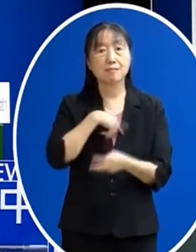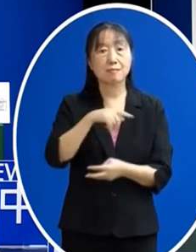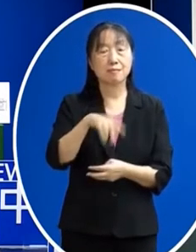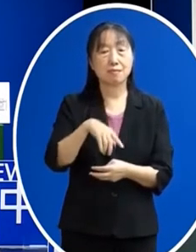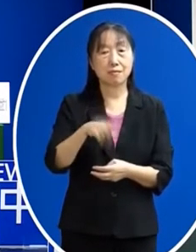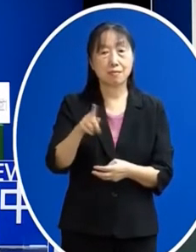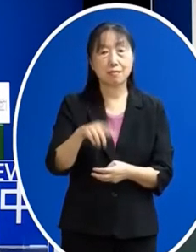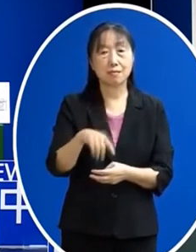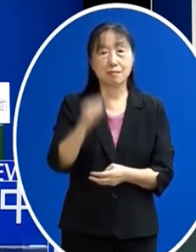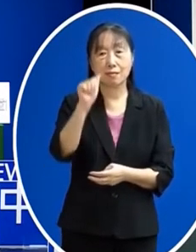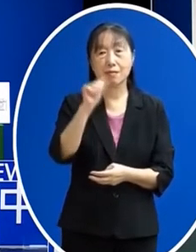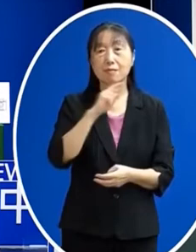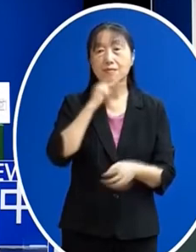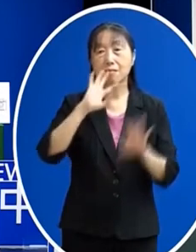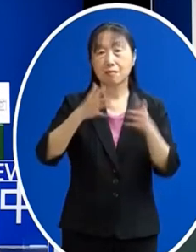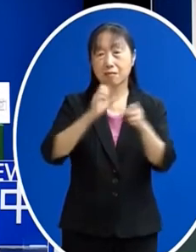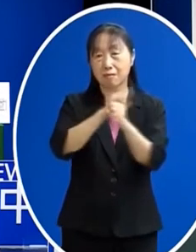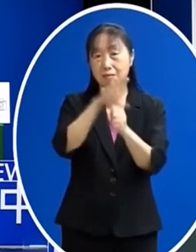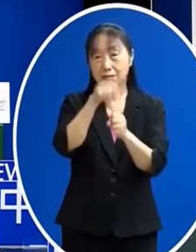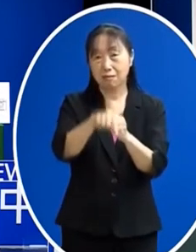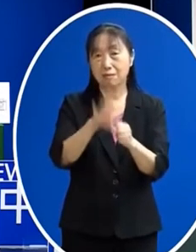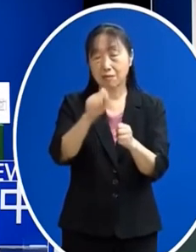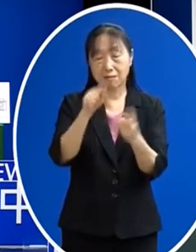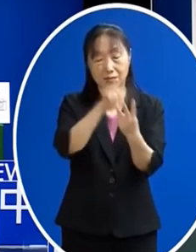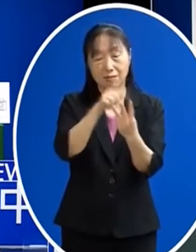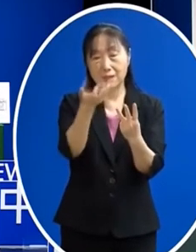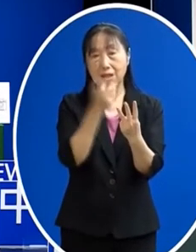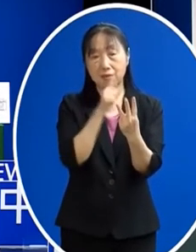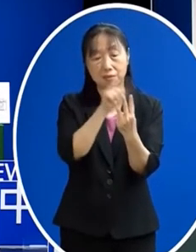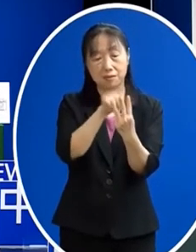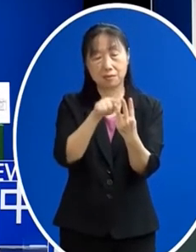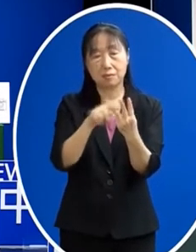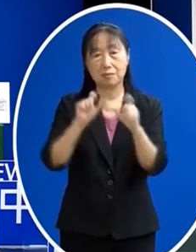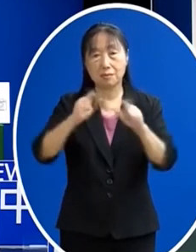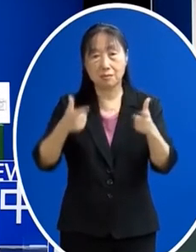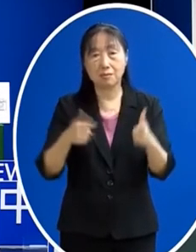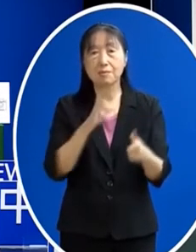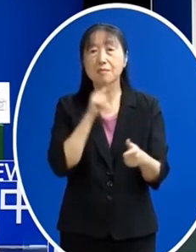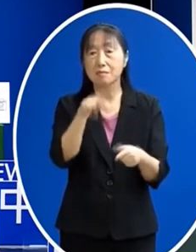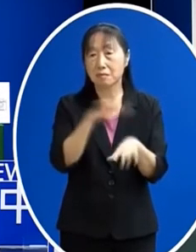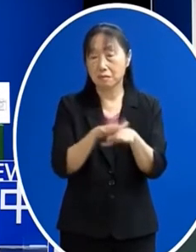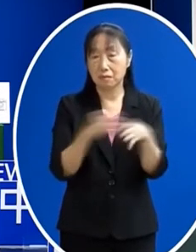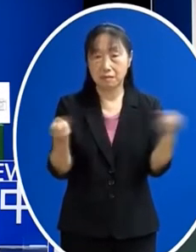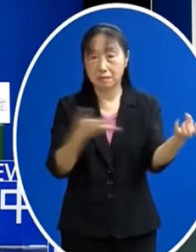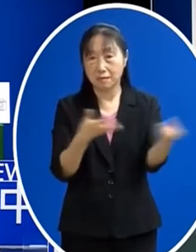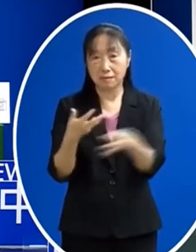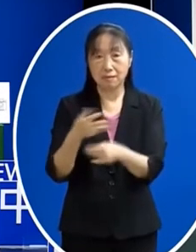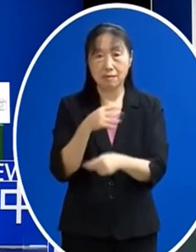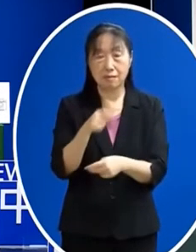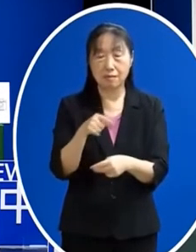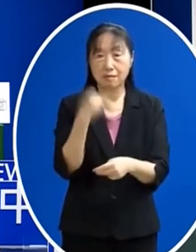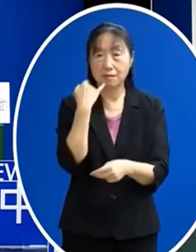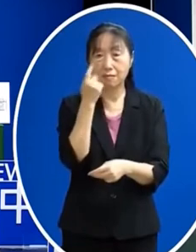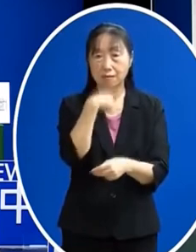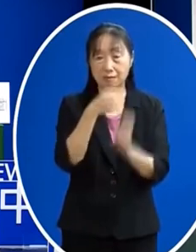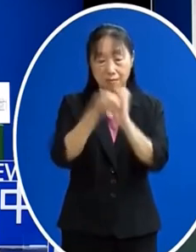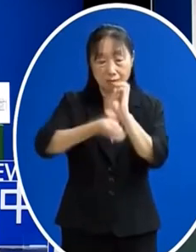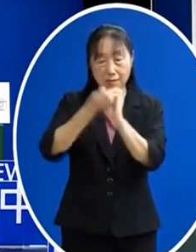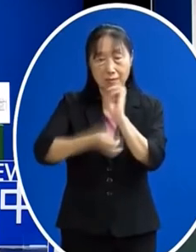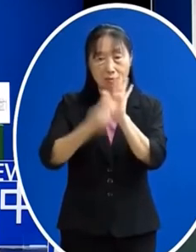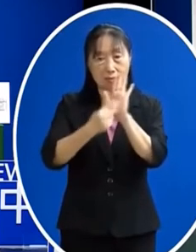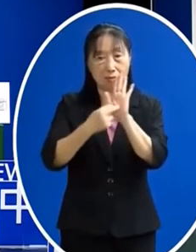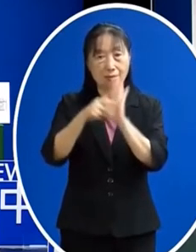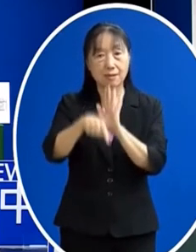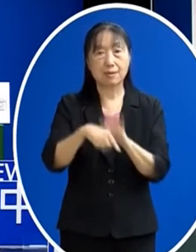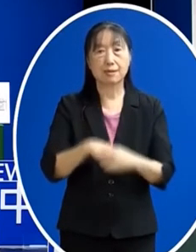是不是当天其实还有两只感染不同病毒猪的老鼠，然后提到的这个交互感染的部分，可不可以再帮我们详细说明一下